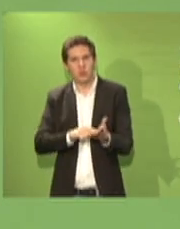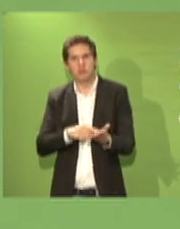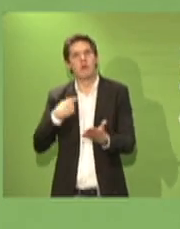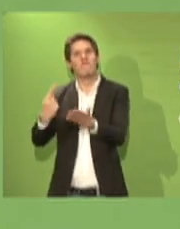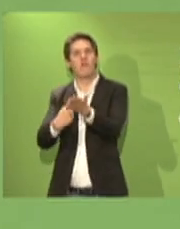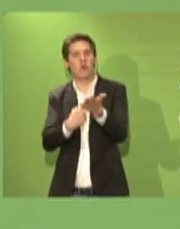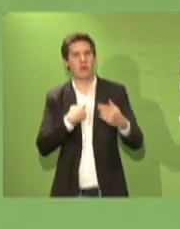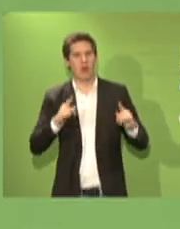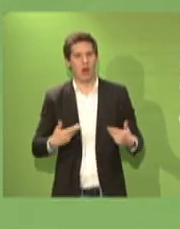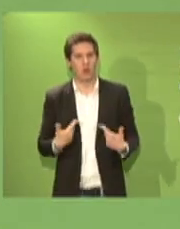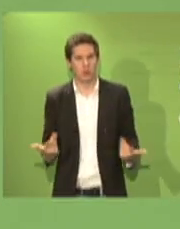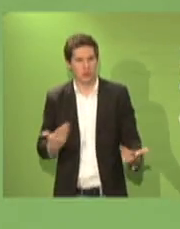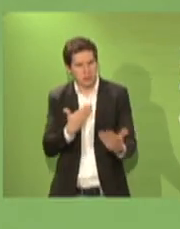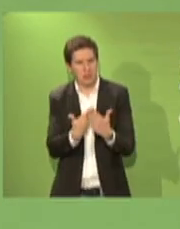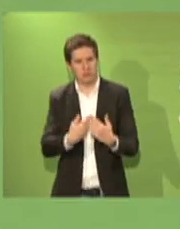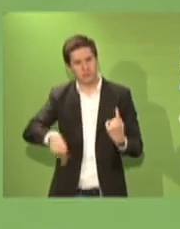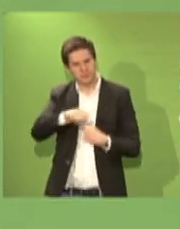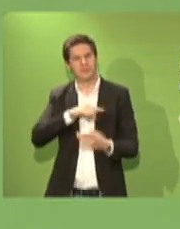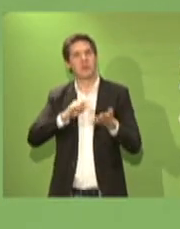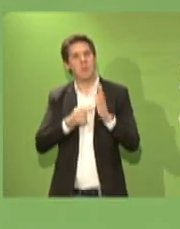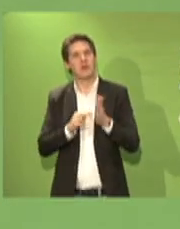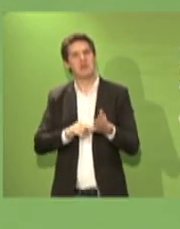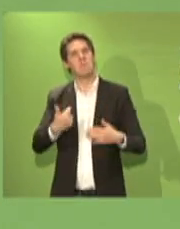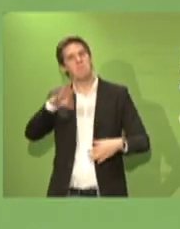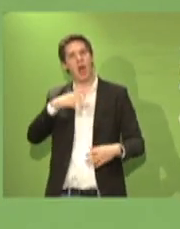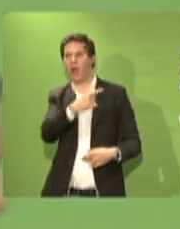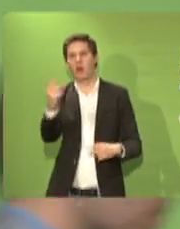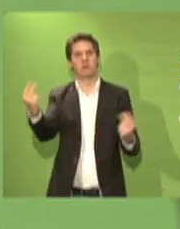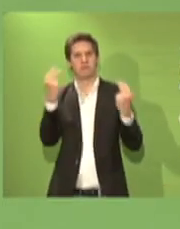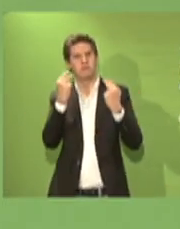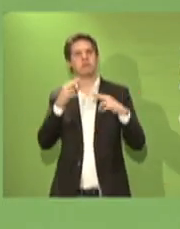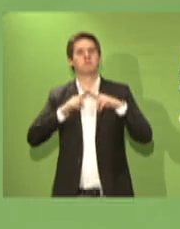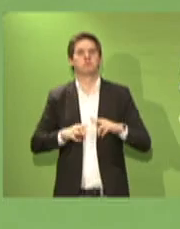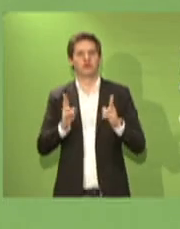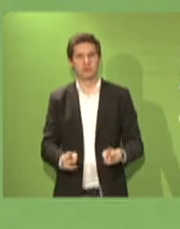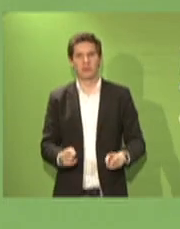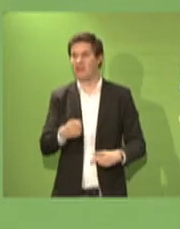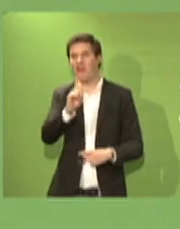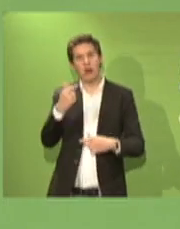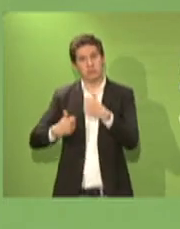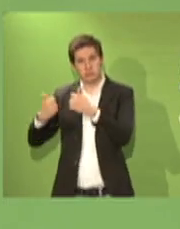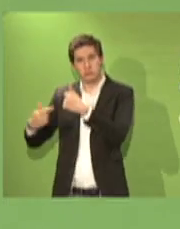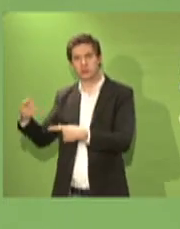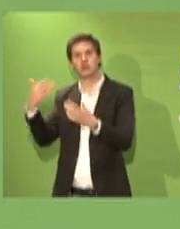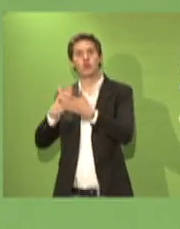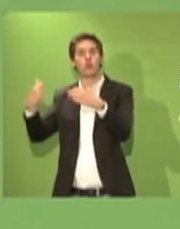Freunde, das macht uns und unsere Politik glaubwürdig und setzt unsere Mitkonkurrenten auch unter Druck.